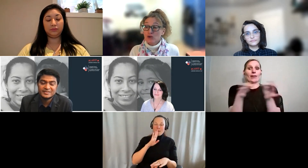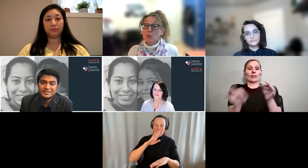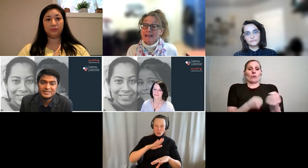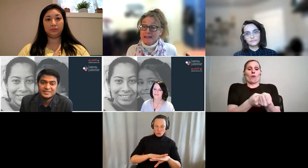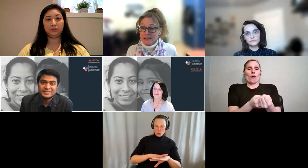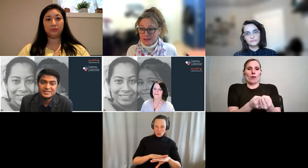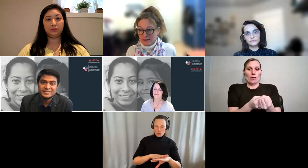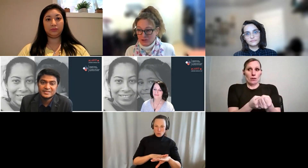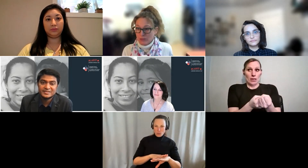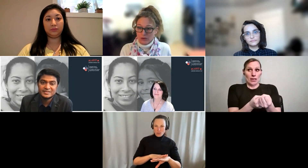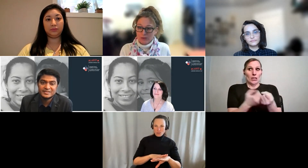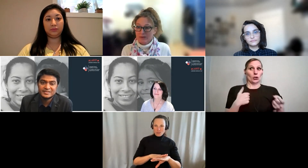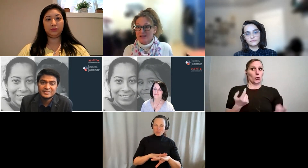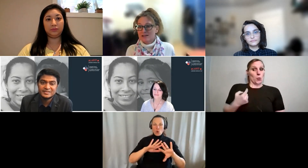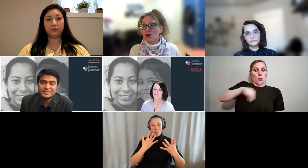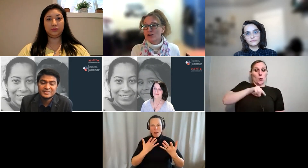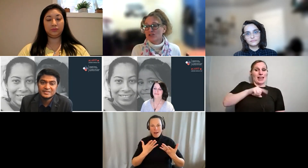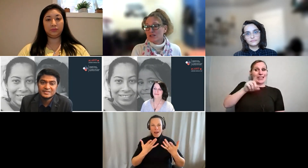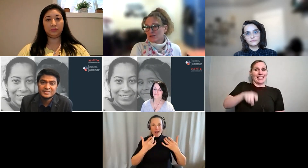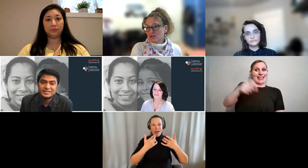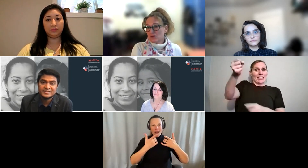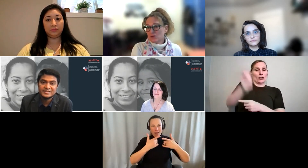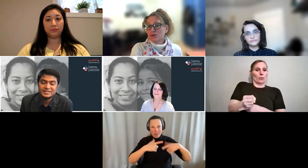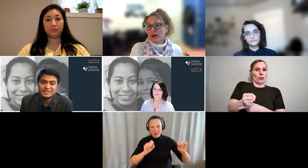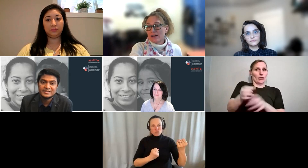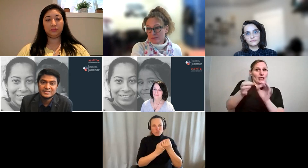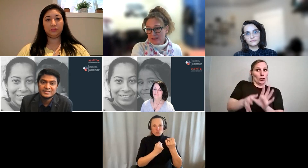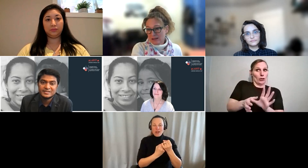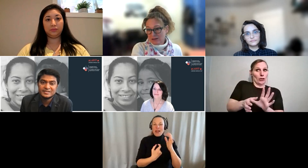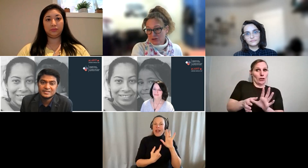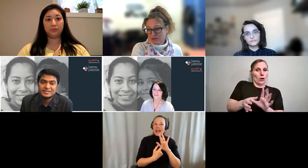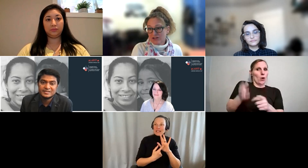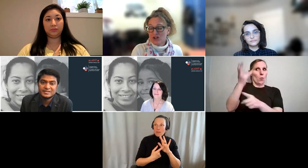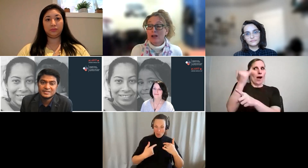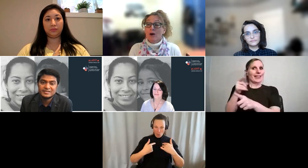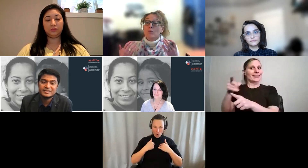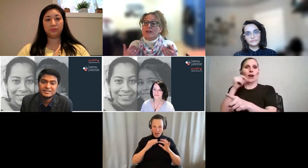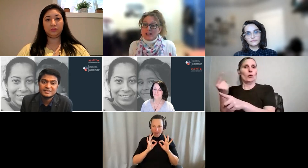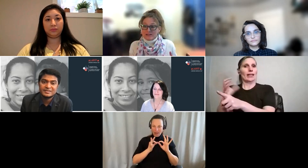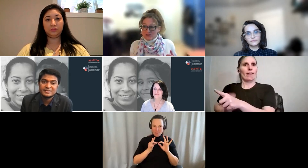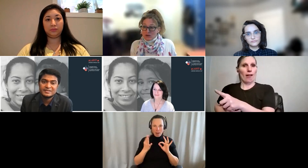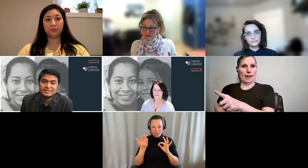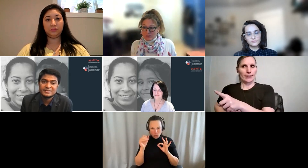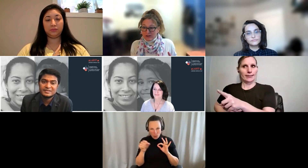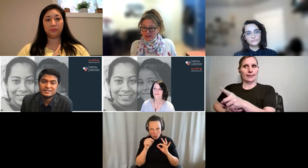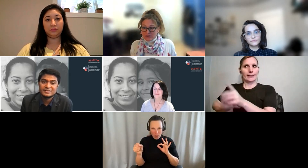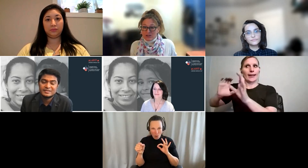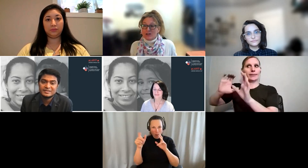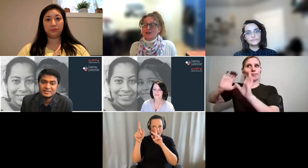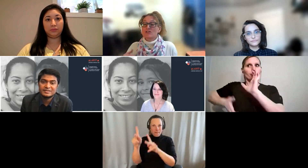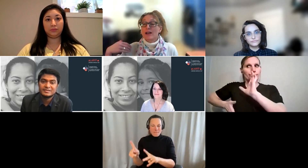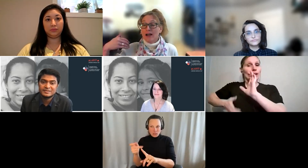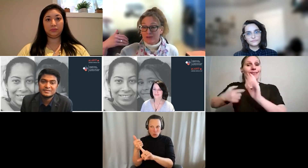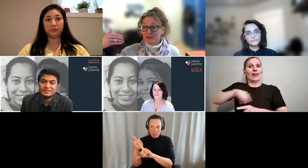langagé. Est-ce qu'on a besoin d'un interprète? Ce n'est pas simplement la personne qui a une compréhension